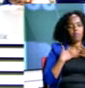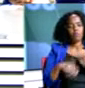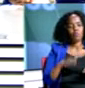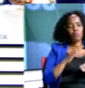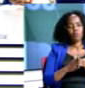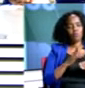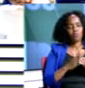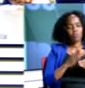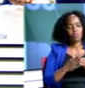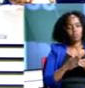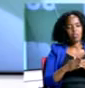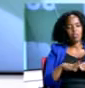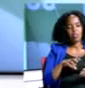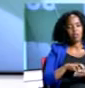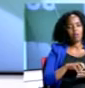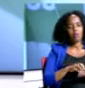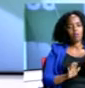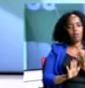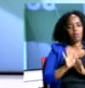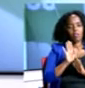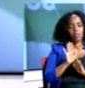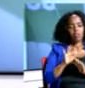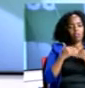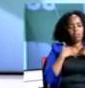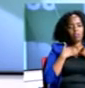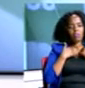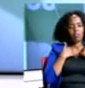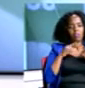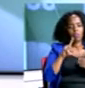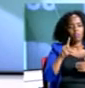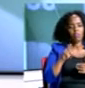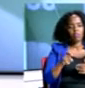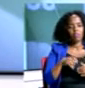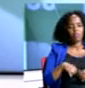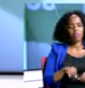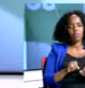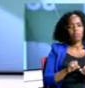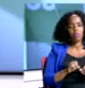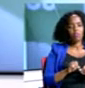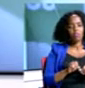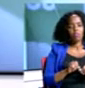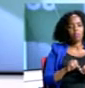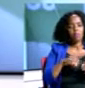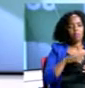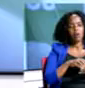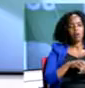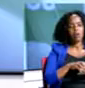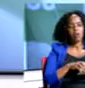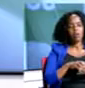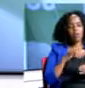syukur ti gawan ulkay ajarah kalau sama gawa kasa turre gawa cas turre karena magal fin